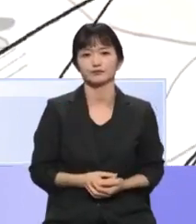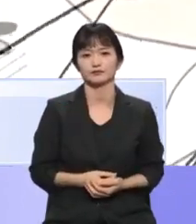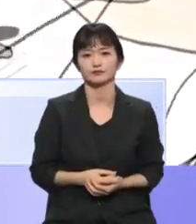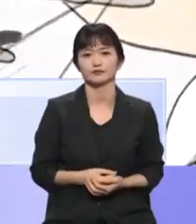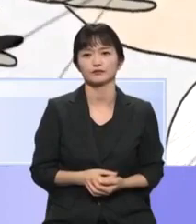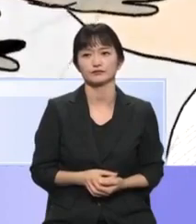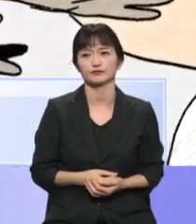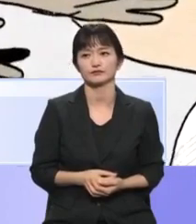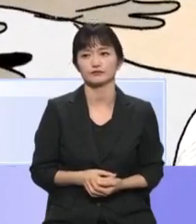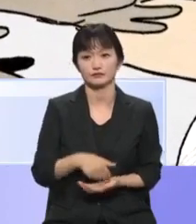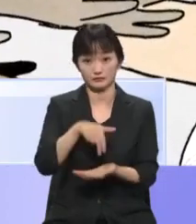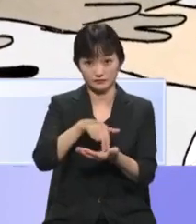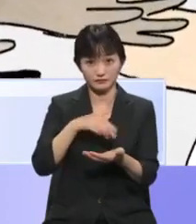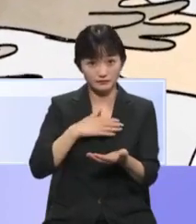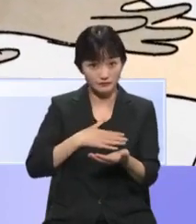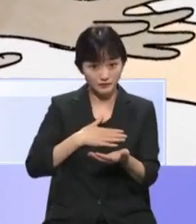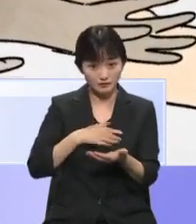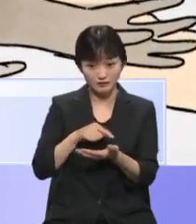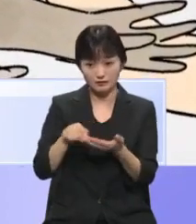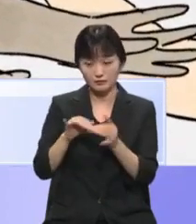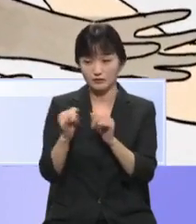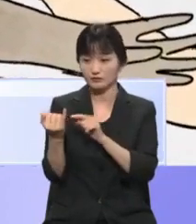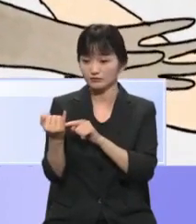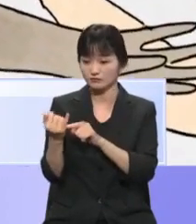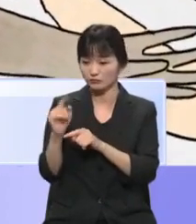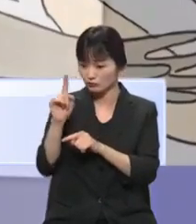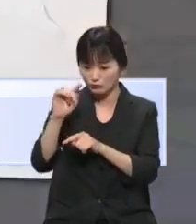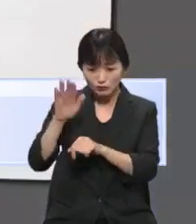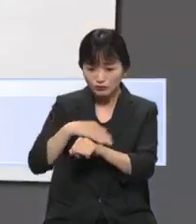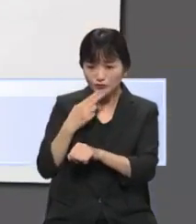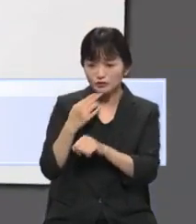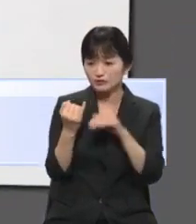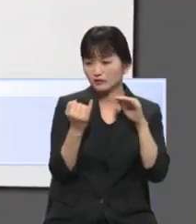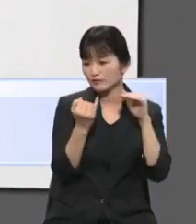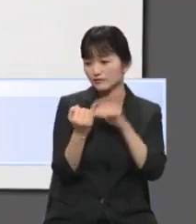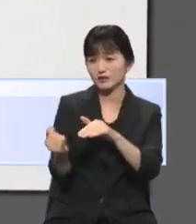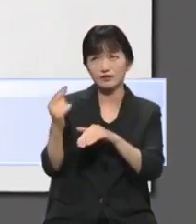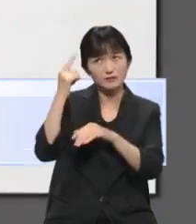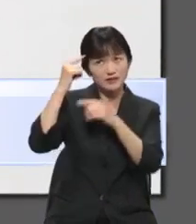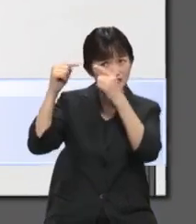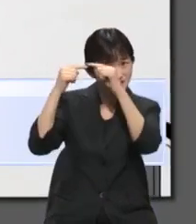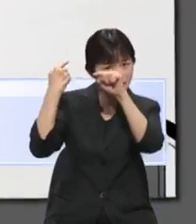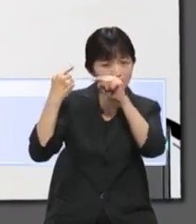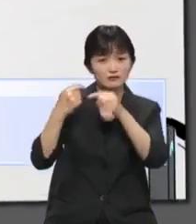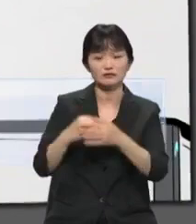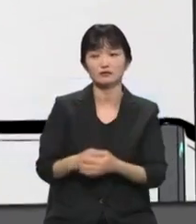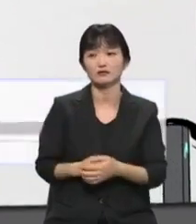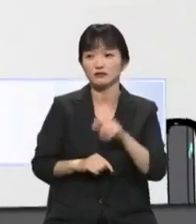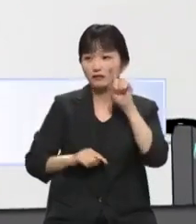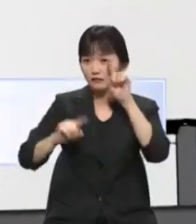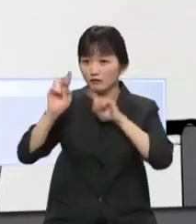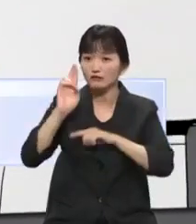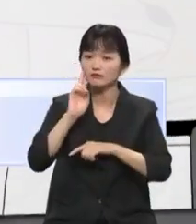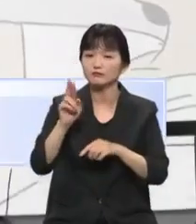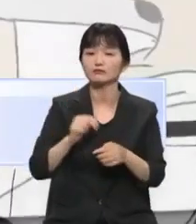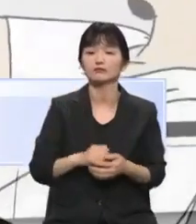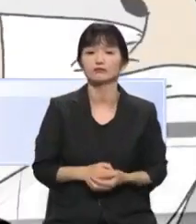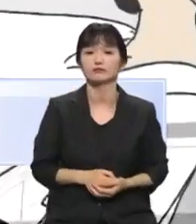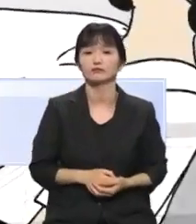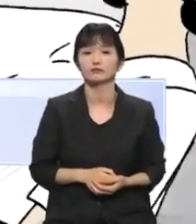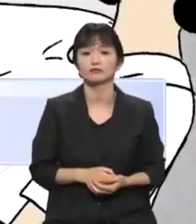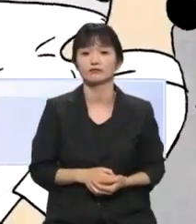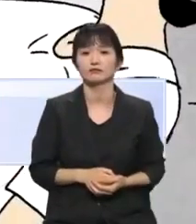알겠지만 그래도 그렇지 지금 피해 입은 녀석은 아무 잘못도 없는데 밀쳐지고 머리 찢어지고 한 거잖아요 근데 오히려 이런